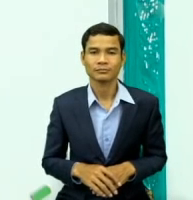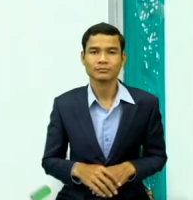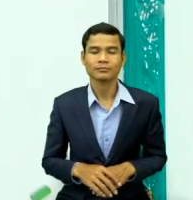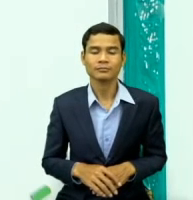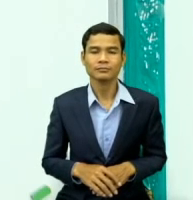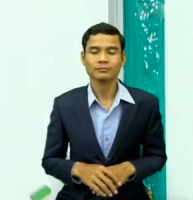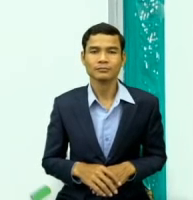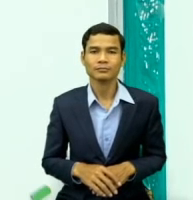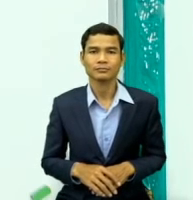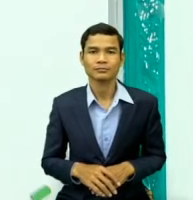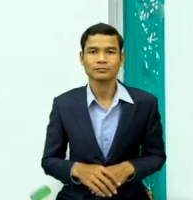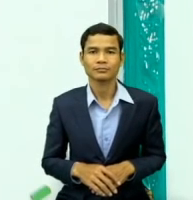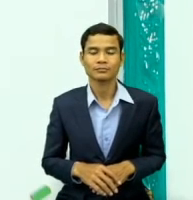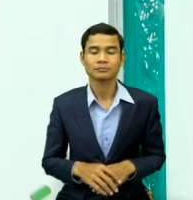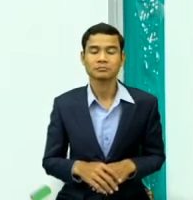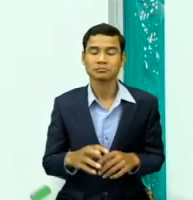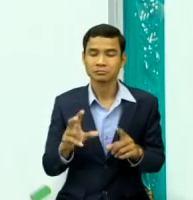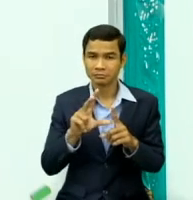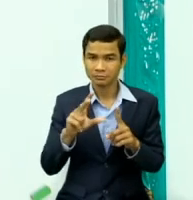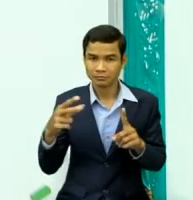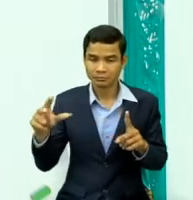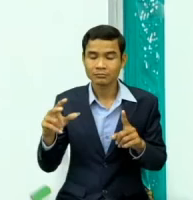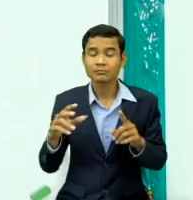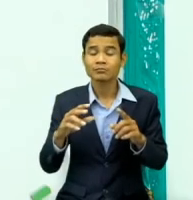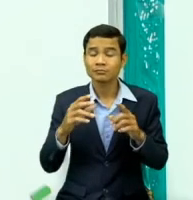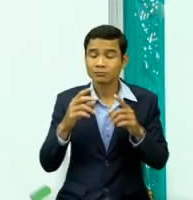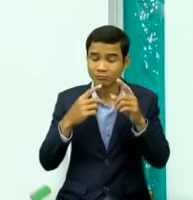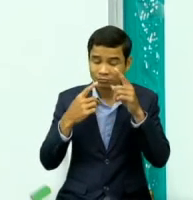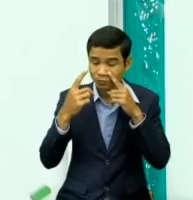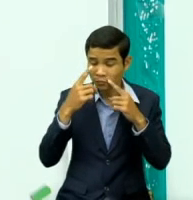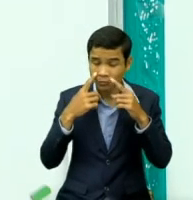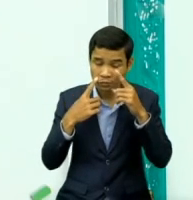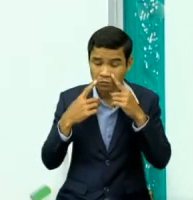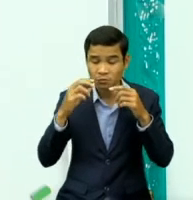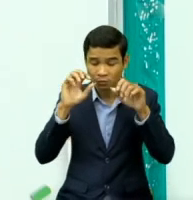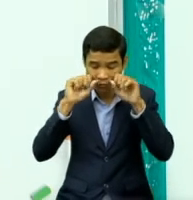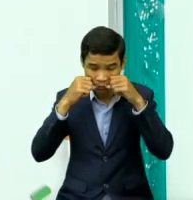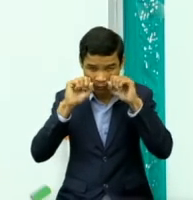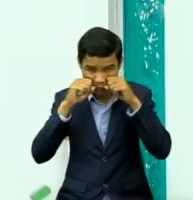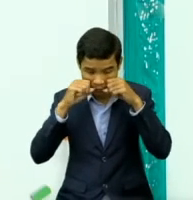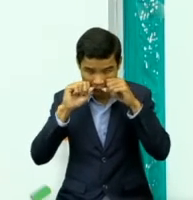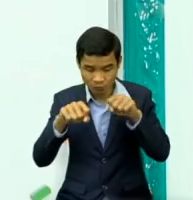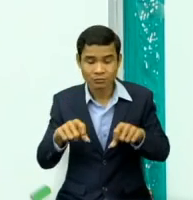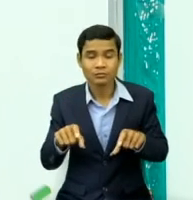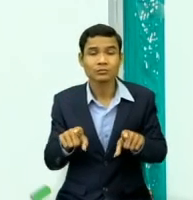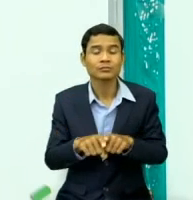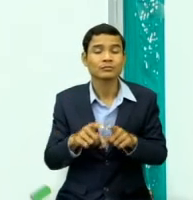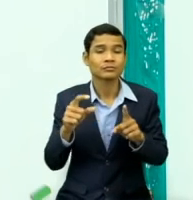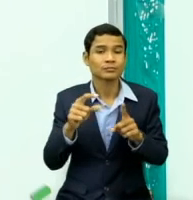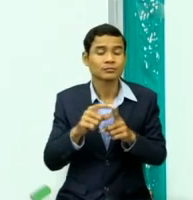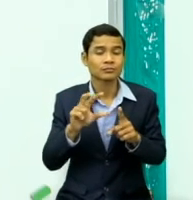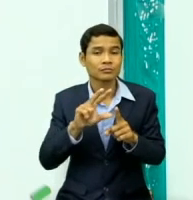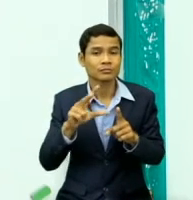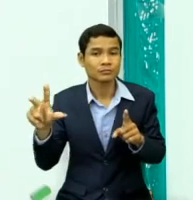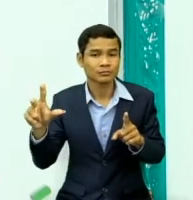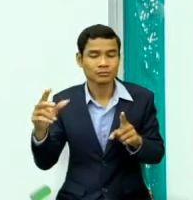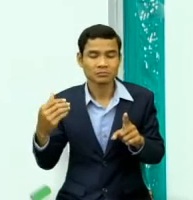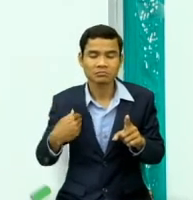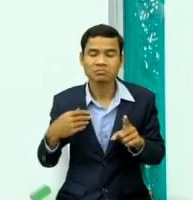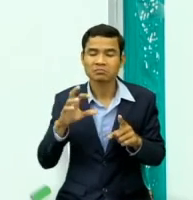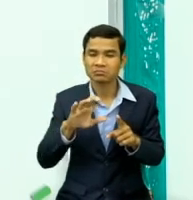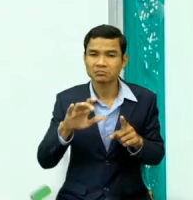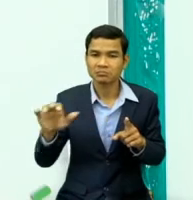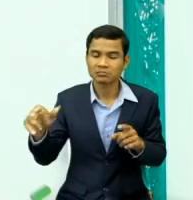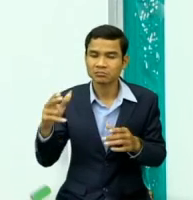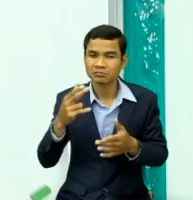chà ta khlì dùng ngang à miền pía hai nực nông pía nú miền ạ so vậy khá đáy